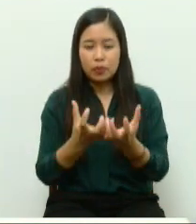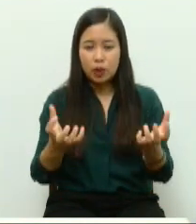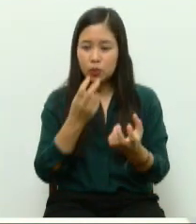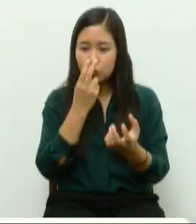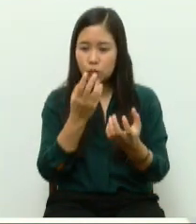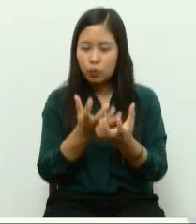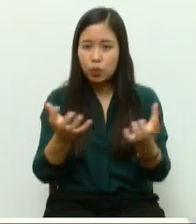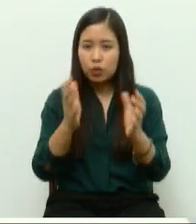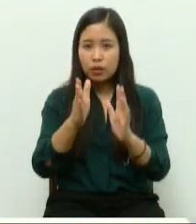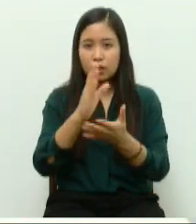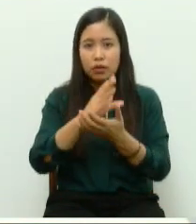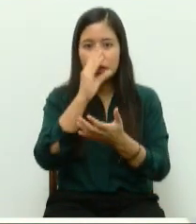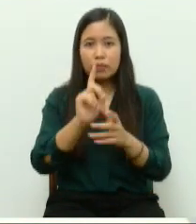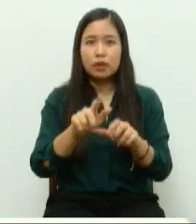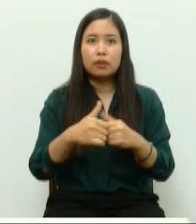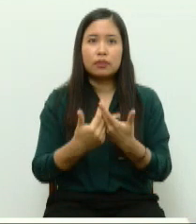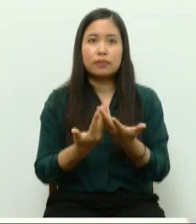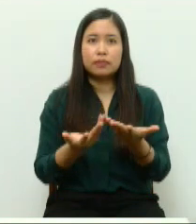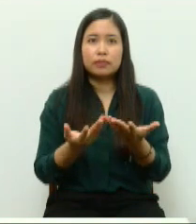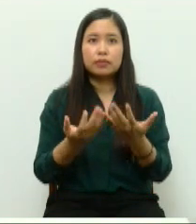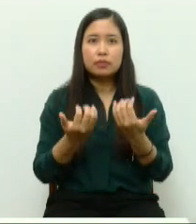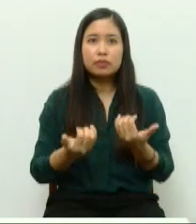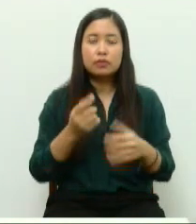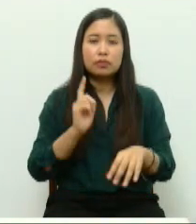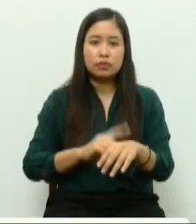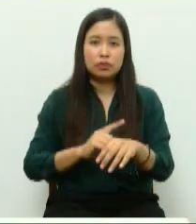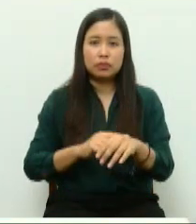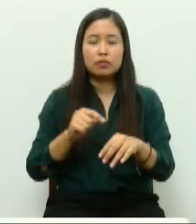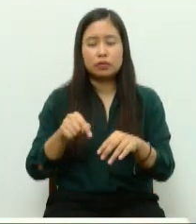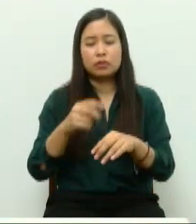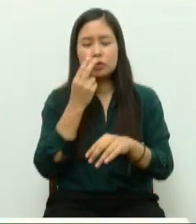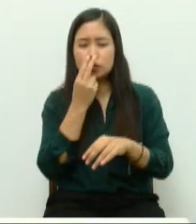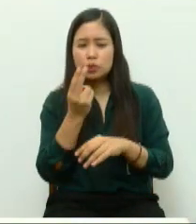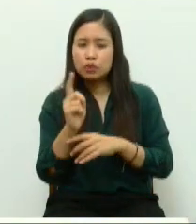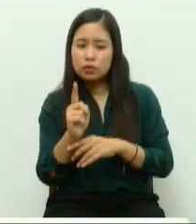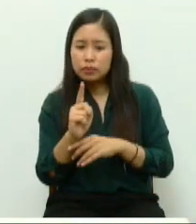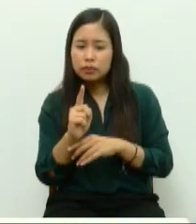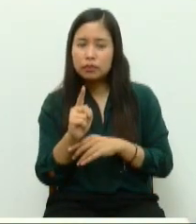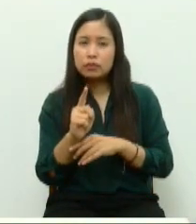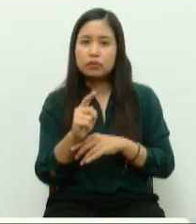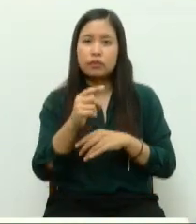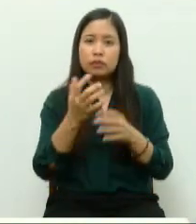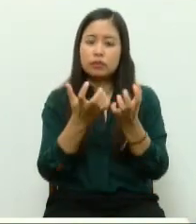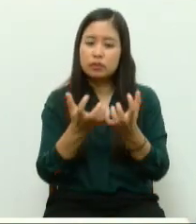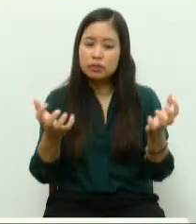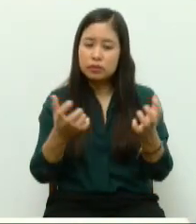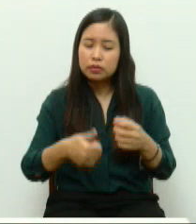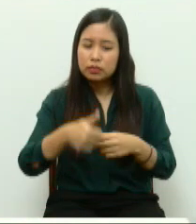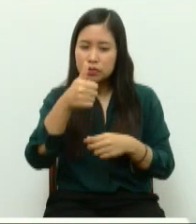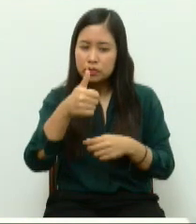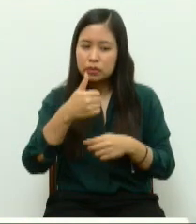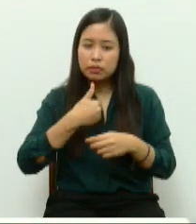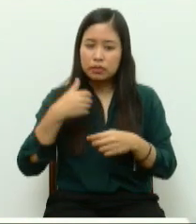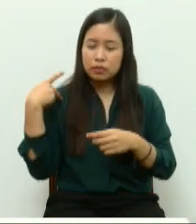ที่เราปลูกหว่านข้าวไปแล้วถึงเวลาที่เราจะเก็บเกี่ยววันนี้เราต้องมาดูว่ารวงข้าวที่เราได้รับหรือคุณค่าข้าวที่เรา